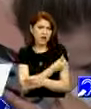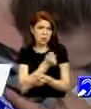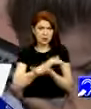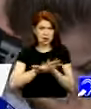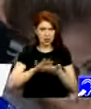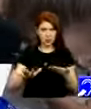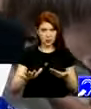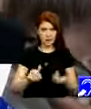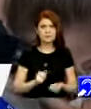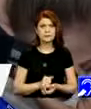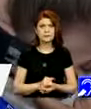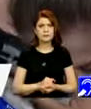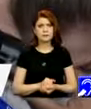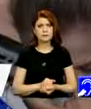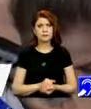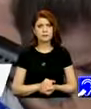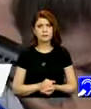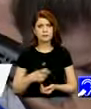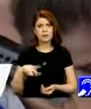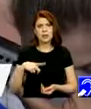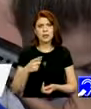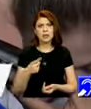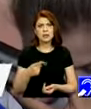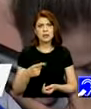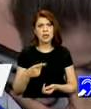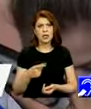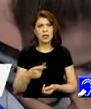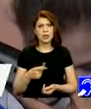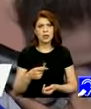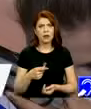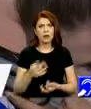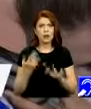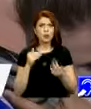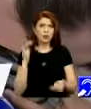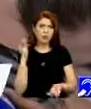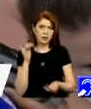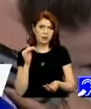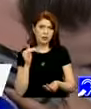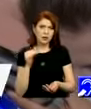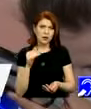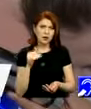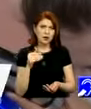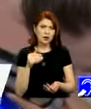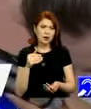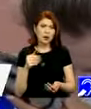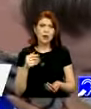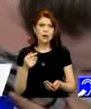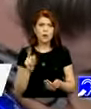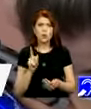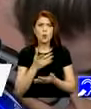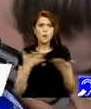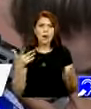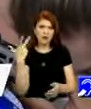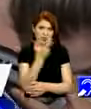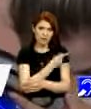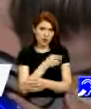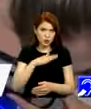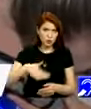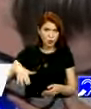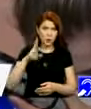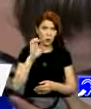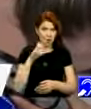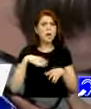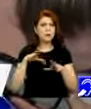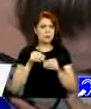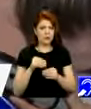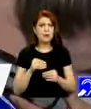gratuit. Este o disponibilitate limitată de vaccin la nivelul Uniunii Europene. Probabil că vom primi gratuit